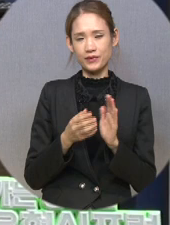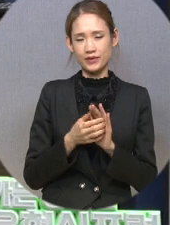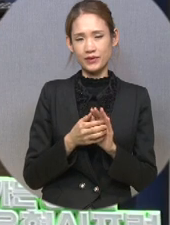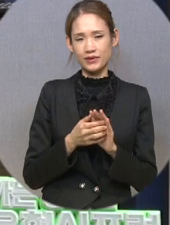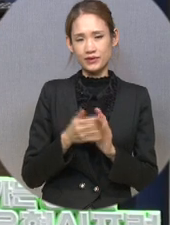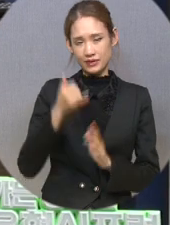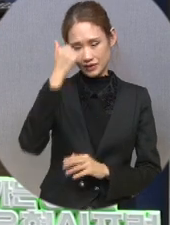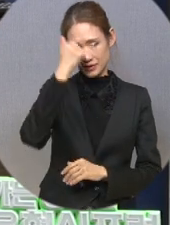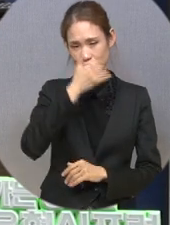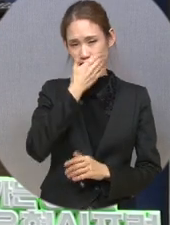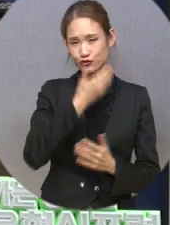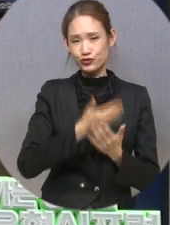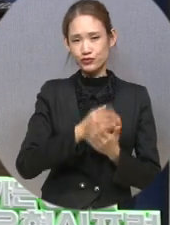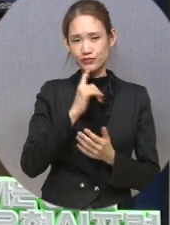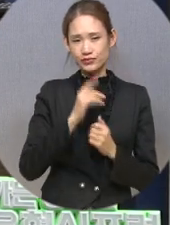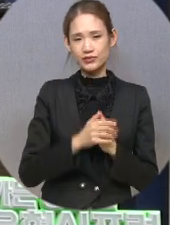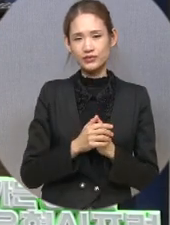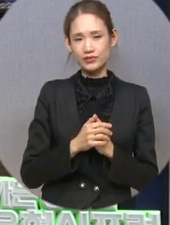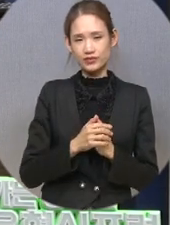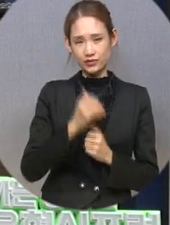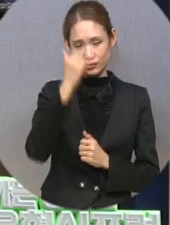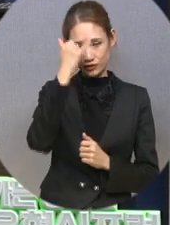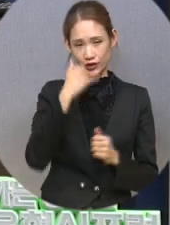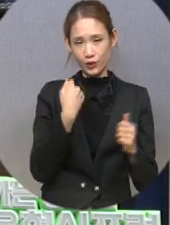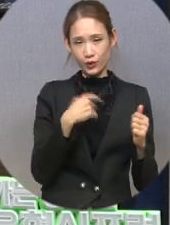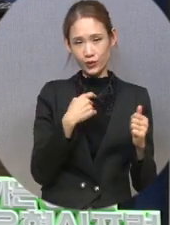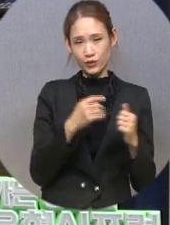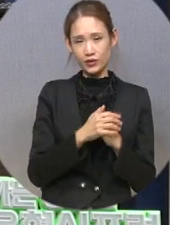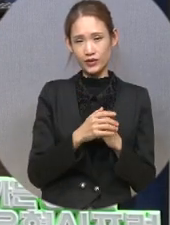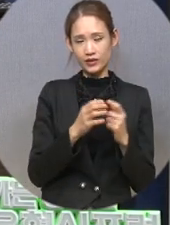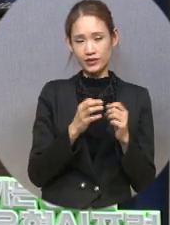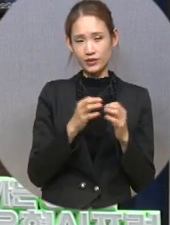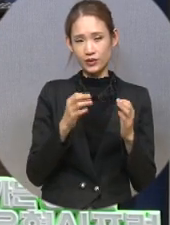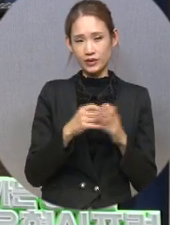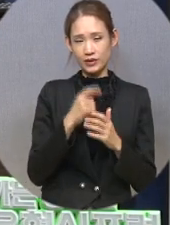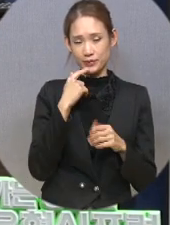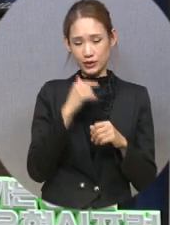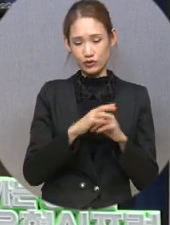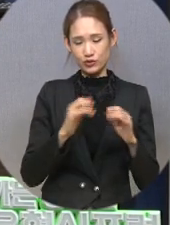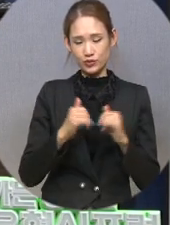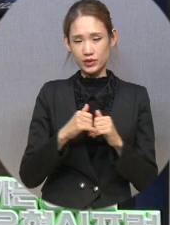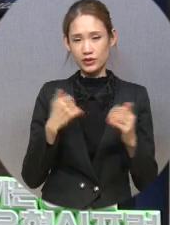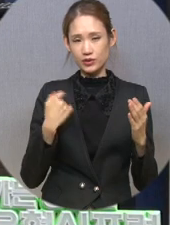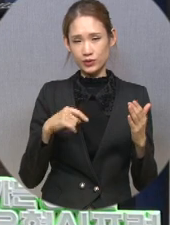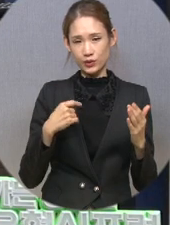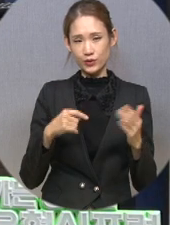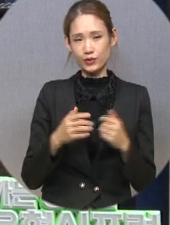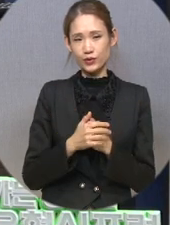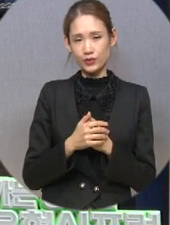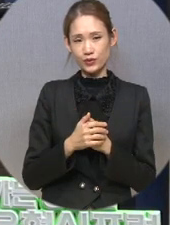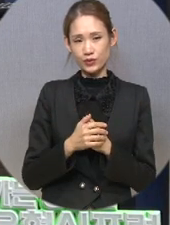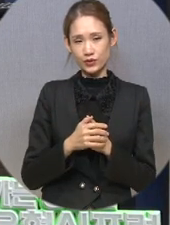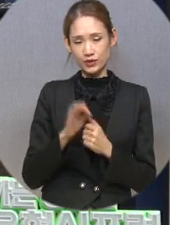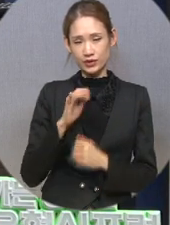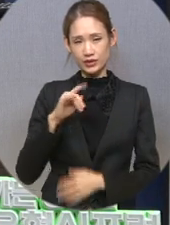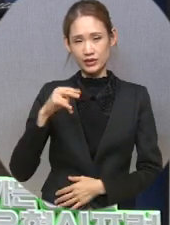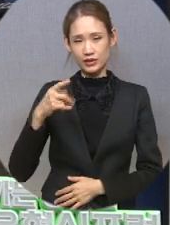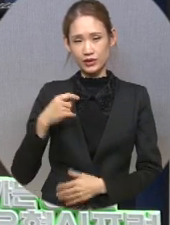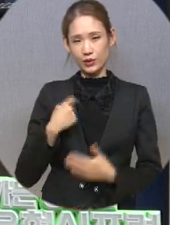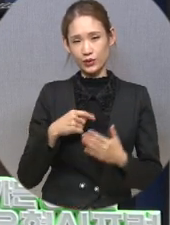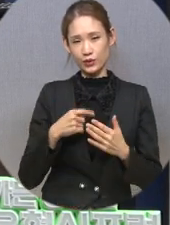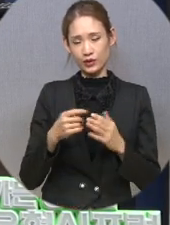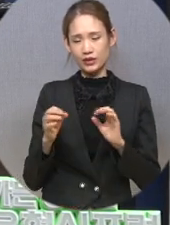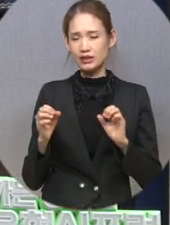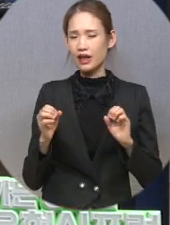중요하다는 얘기인데요. 우리 충남 교육도 정말 그동안 뭐 민주시민교육이다 뭐다 그래서 인성교육이 사실 실종된 감이